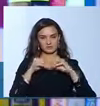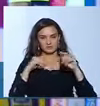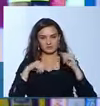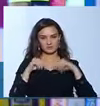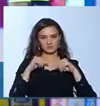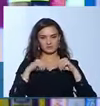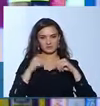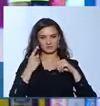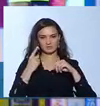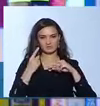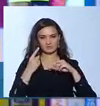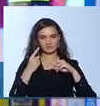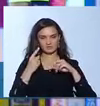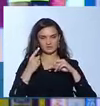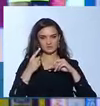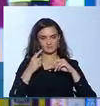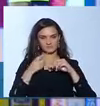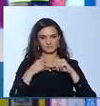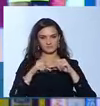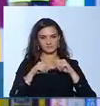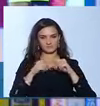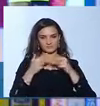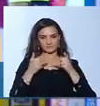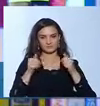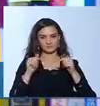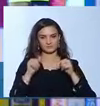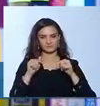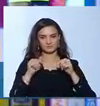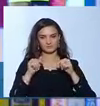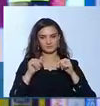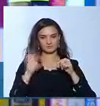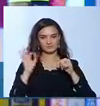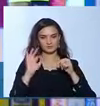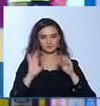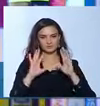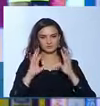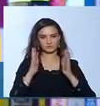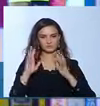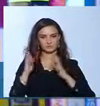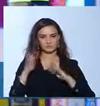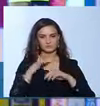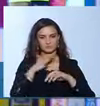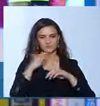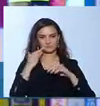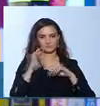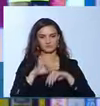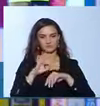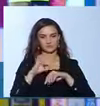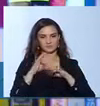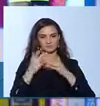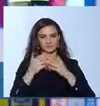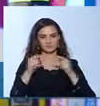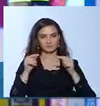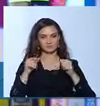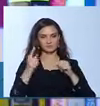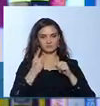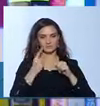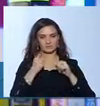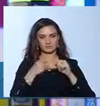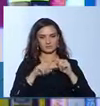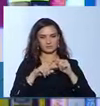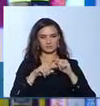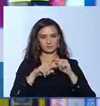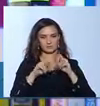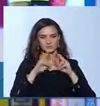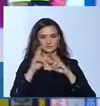ერთი სარკეა რეალურად. რა თქმა უნდა და ხშირ შემთხვევაში ბევრი დაავადების პირველადი სიმპტომიც